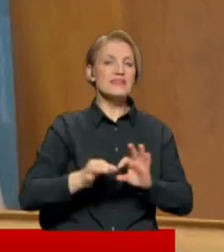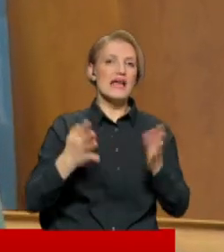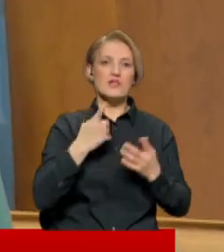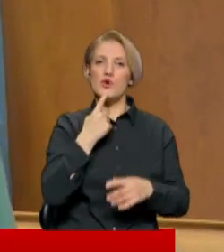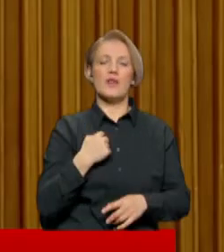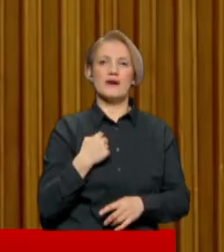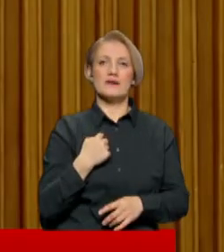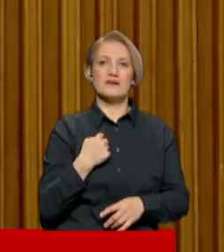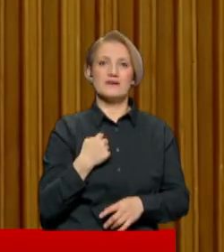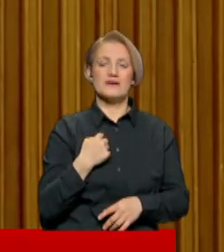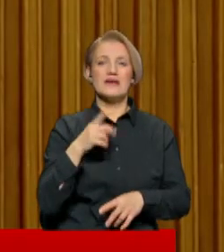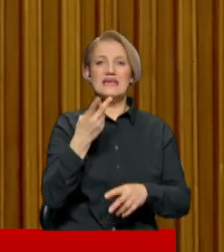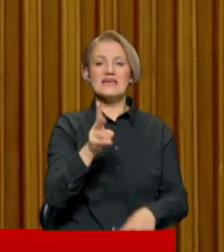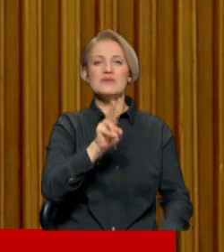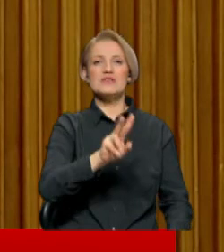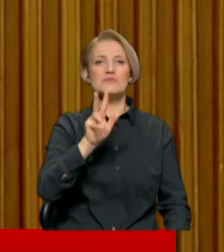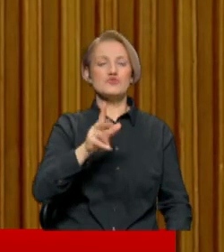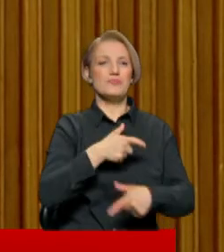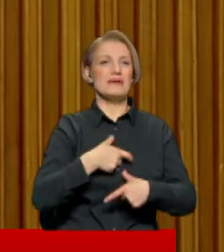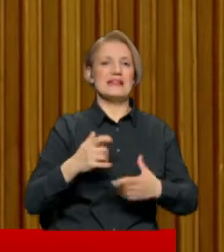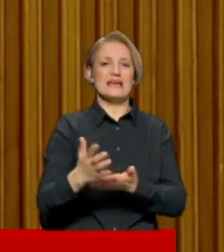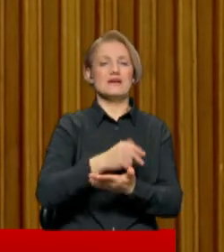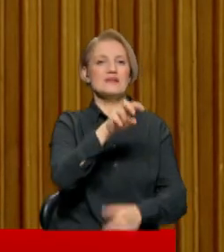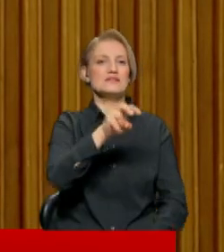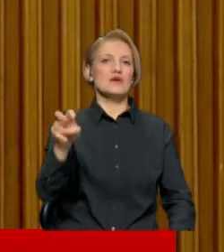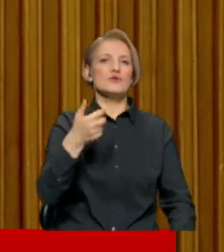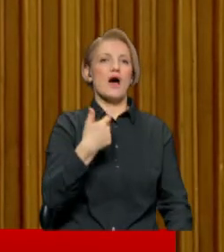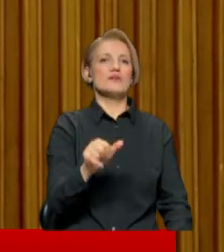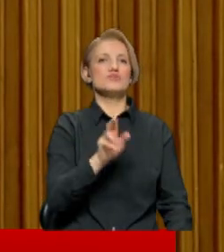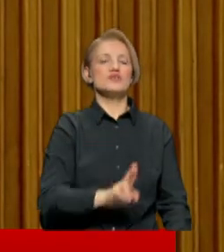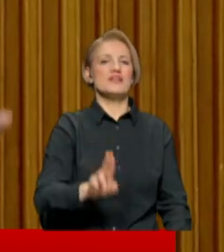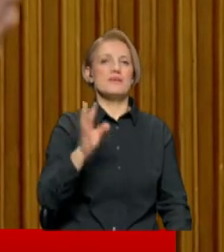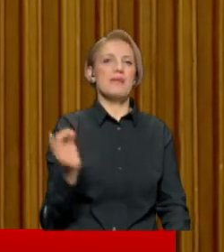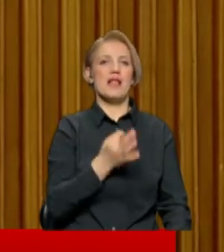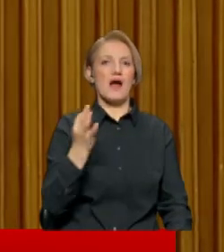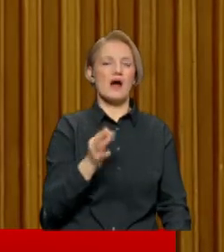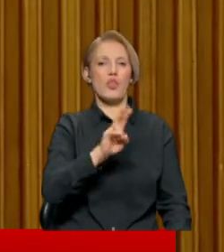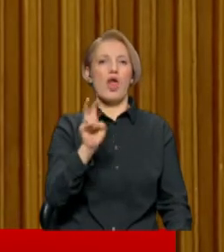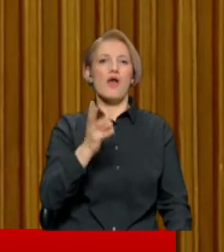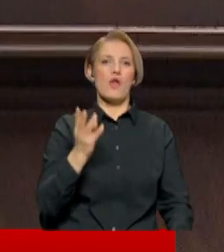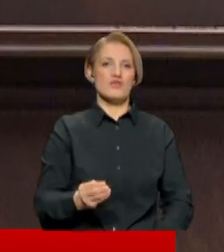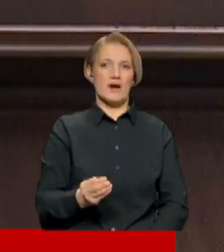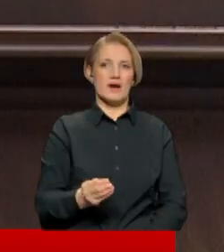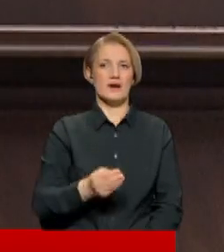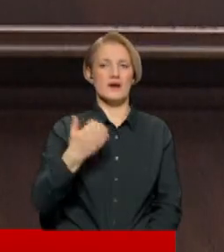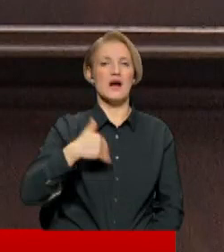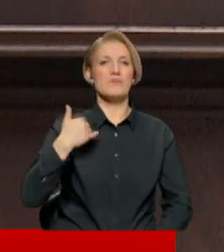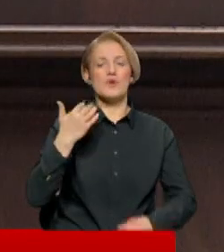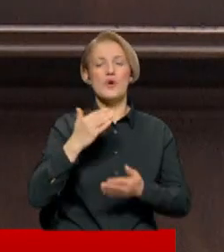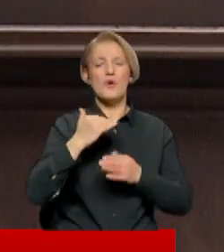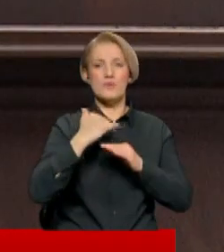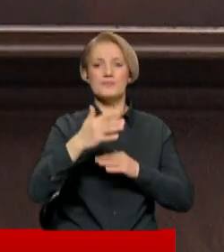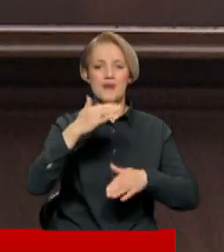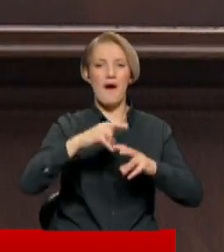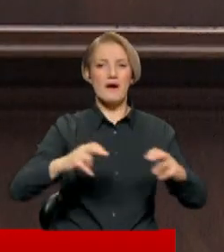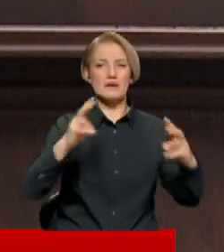diyorlar 2023'te milli gelirimiz 867 milyar dolar olacak kamuoyu araştırmaları